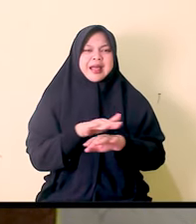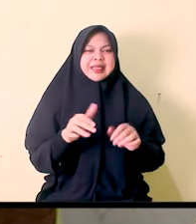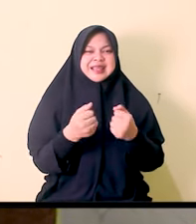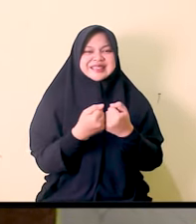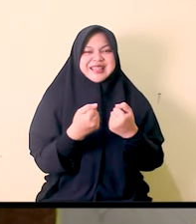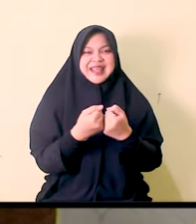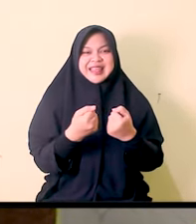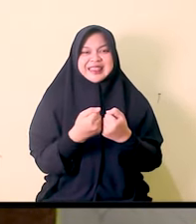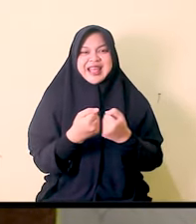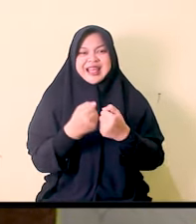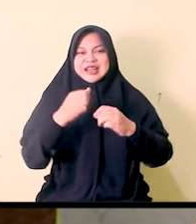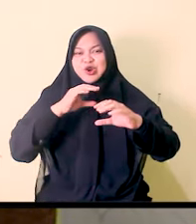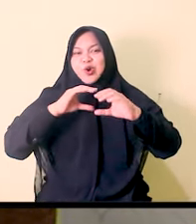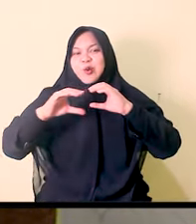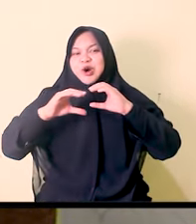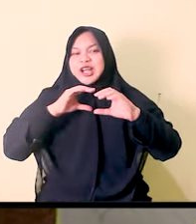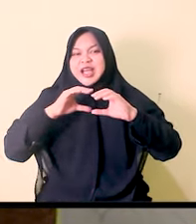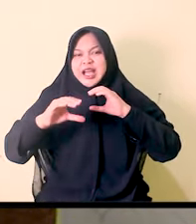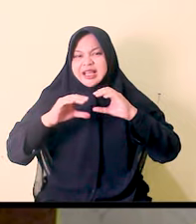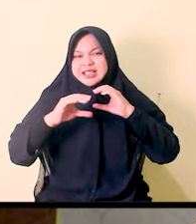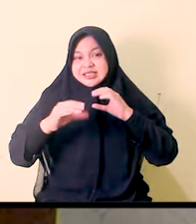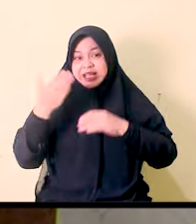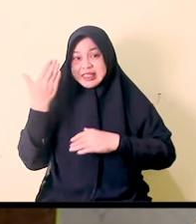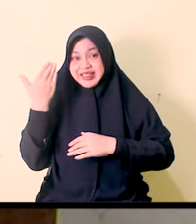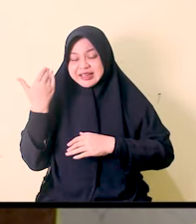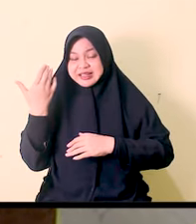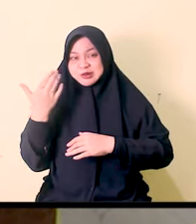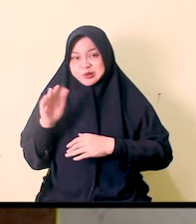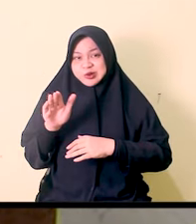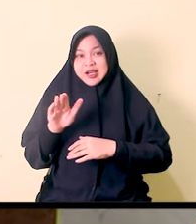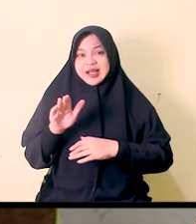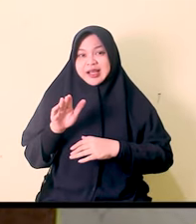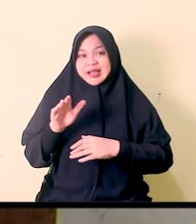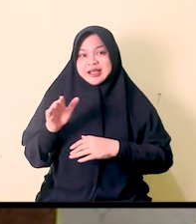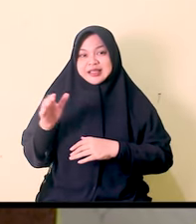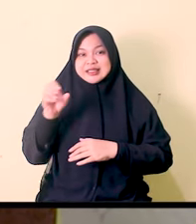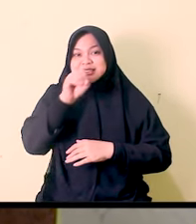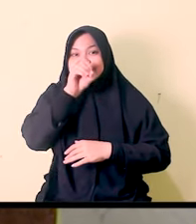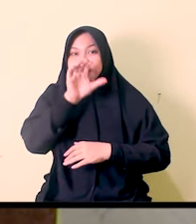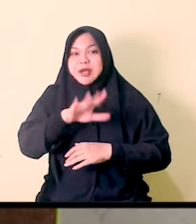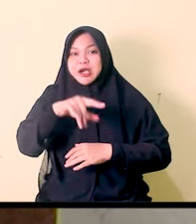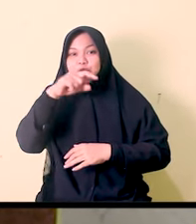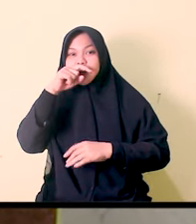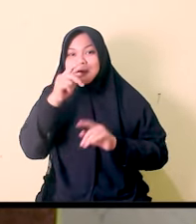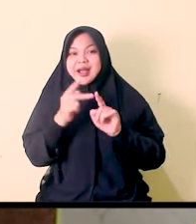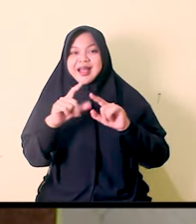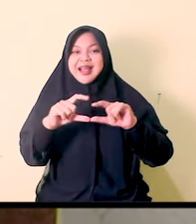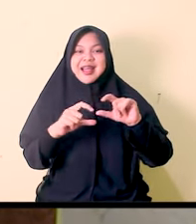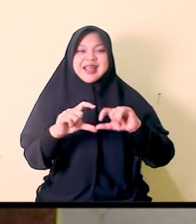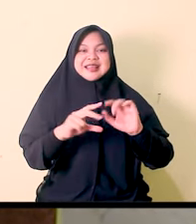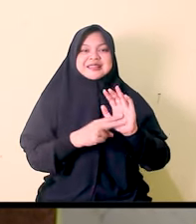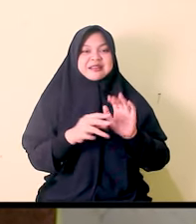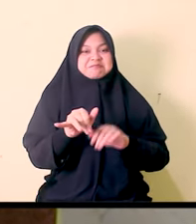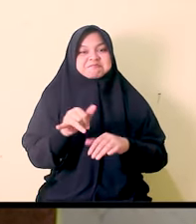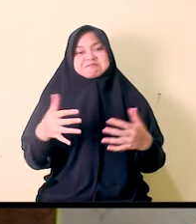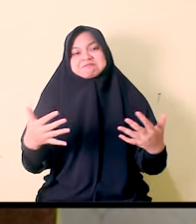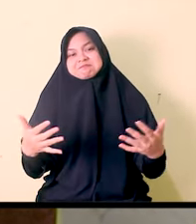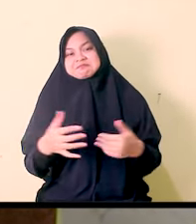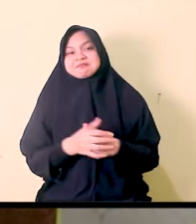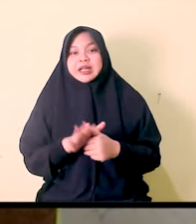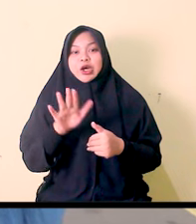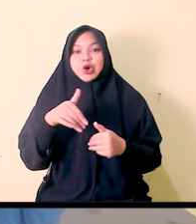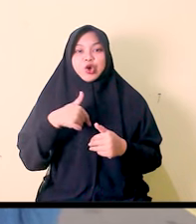Aang mengatasi tantangan-tantangan dalam berkomunikasi yang tadi juga sudah di sampaikan oleh Pak